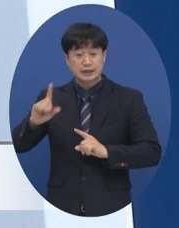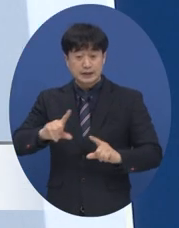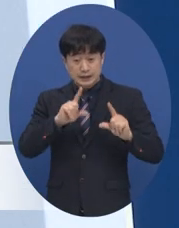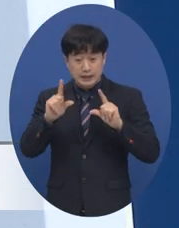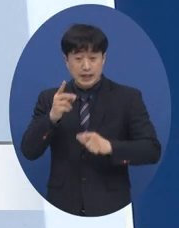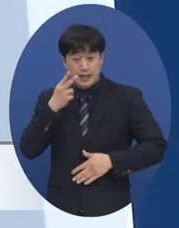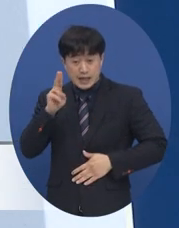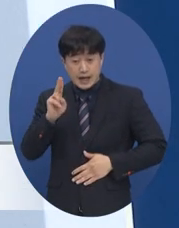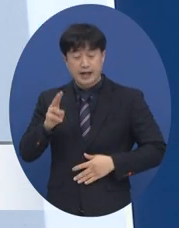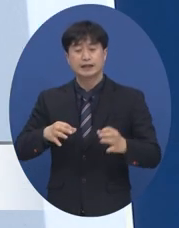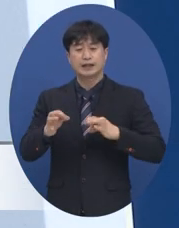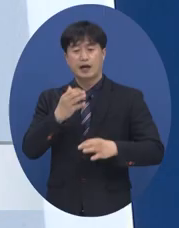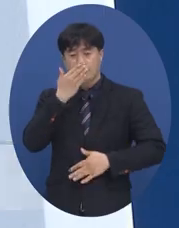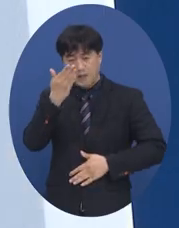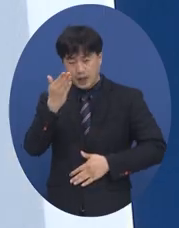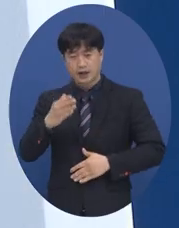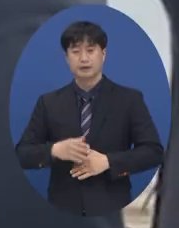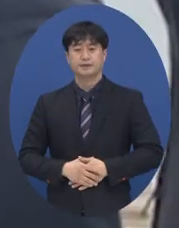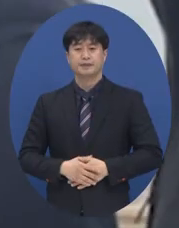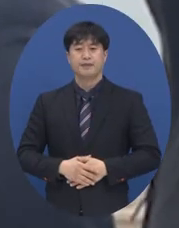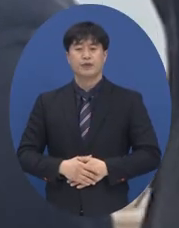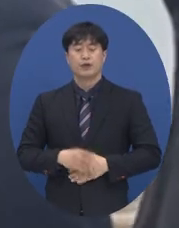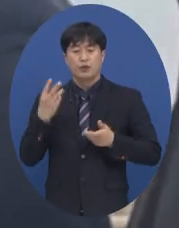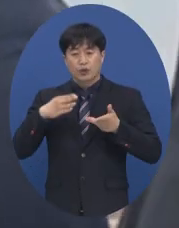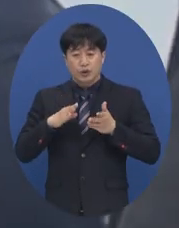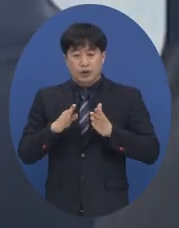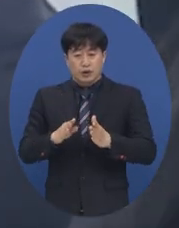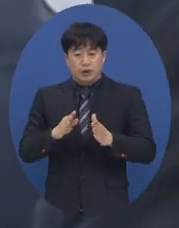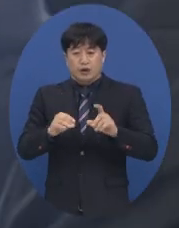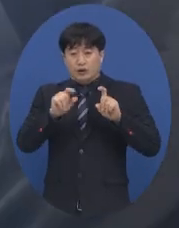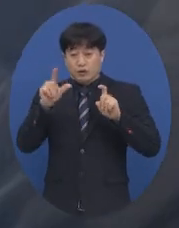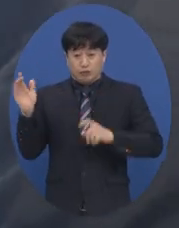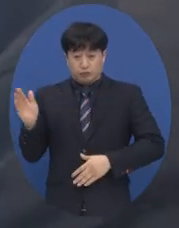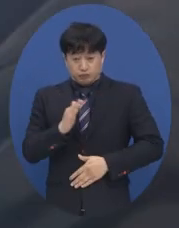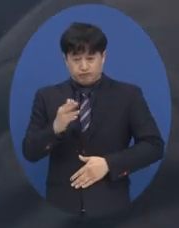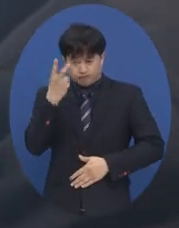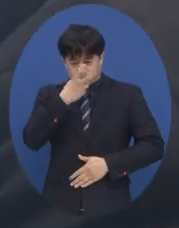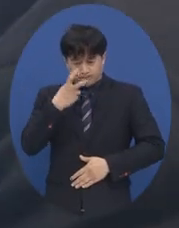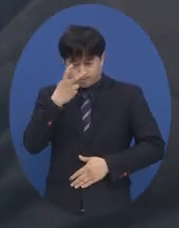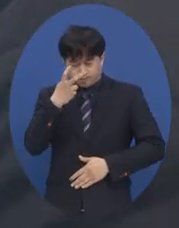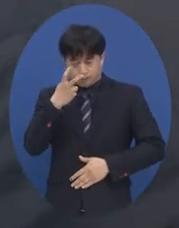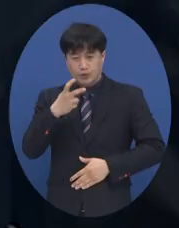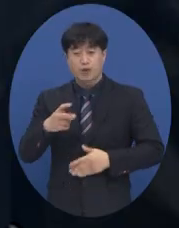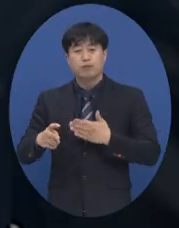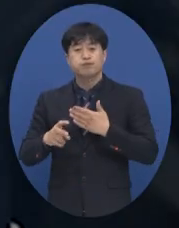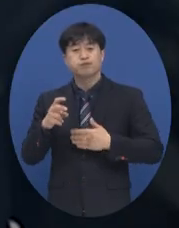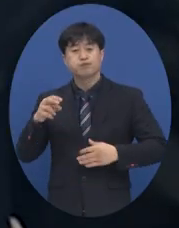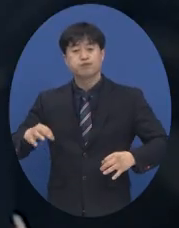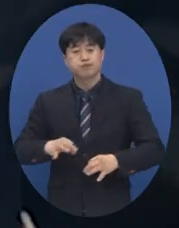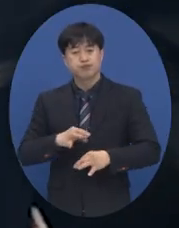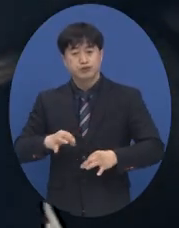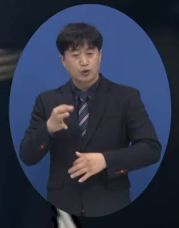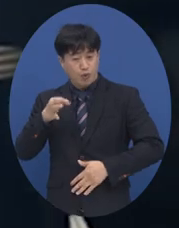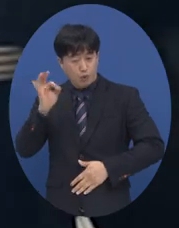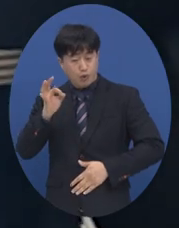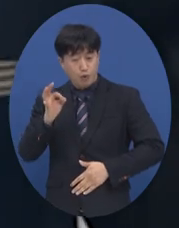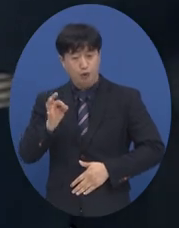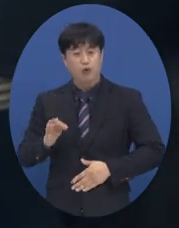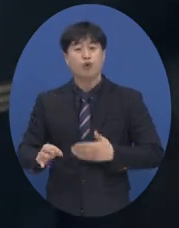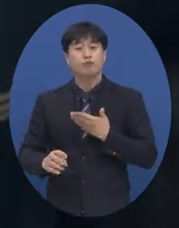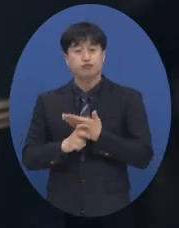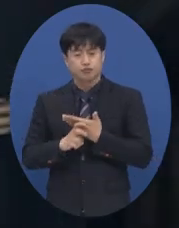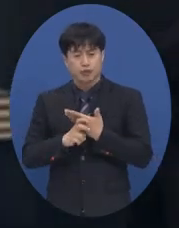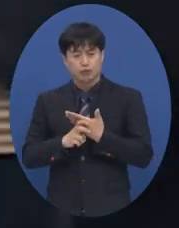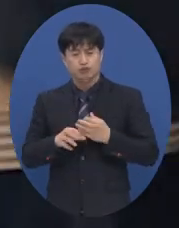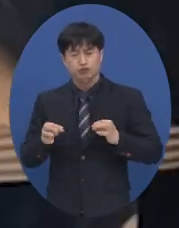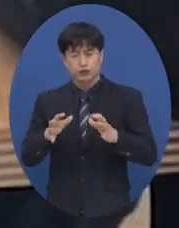도내에서 토지거래가 가능하도록 한 겁니다. 경기도는 지난 10월부터 수사를 벌여 부정허가를 받은 외국인과 법인 불법